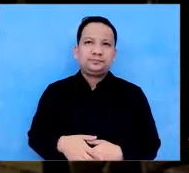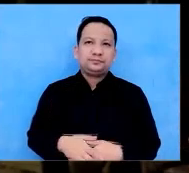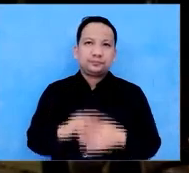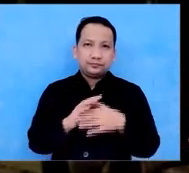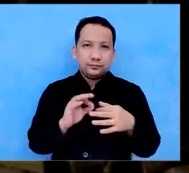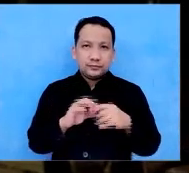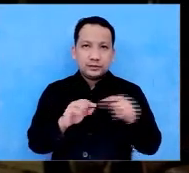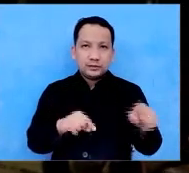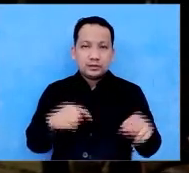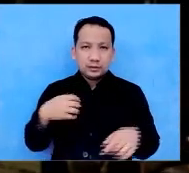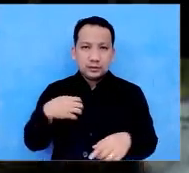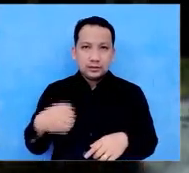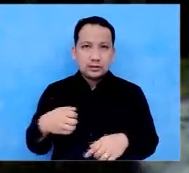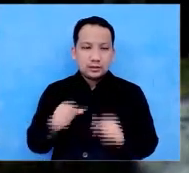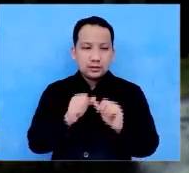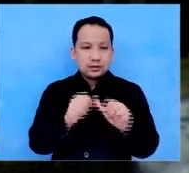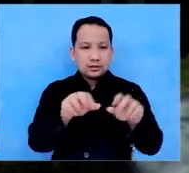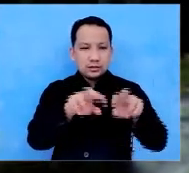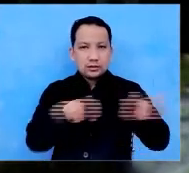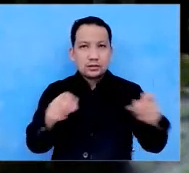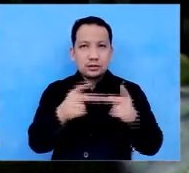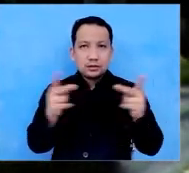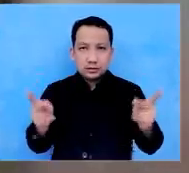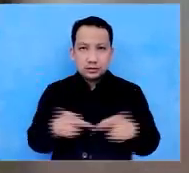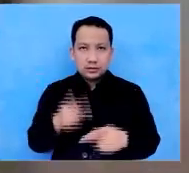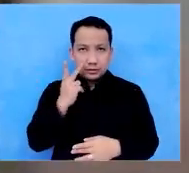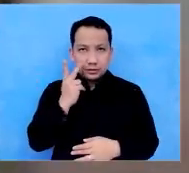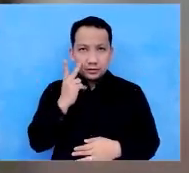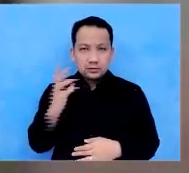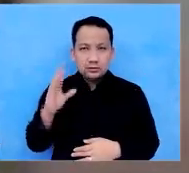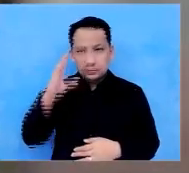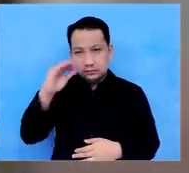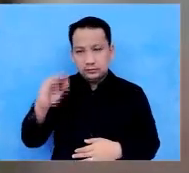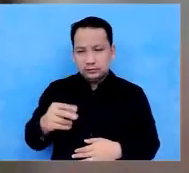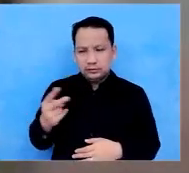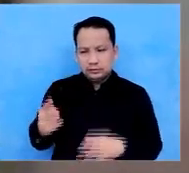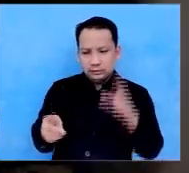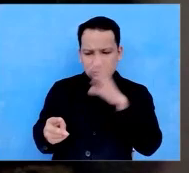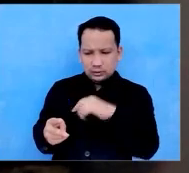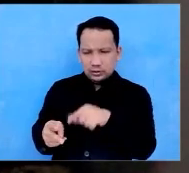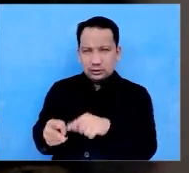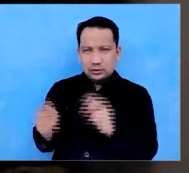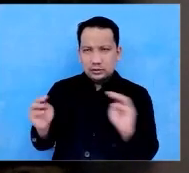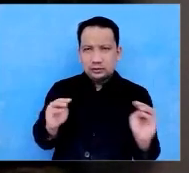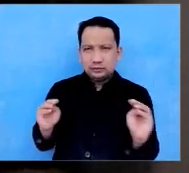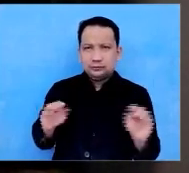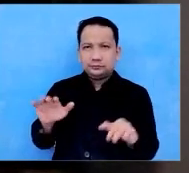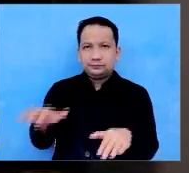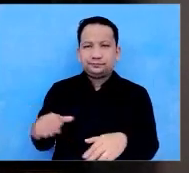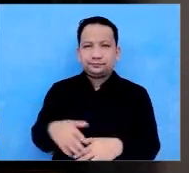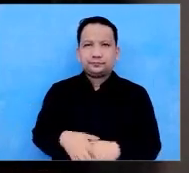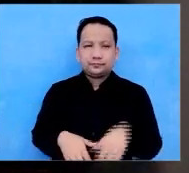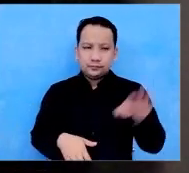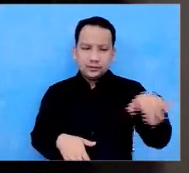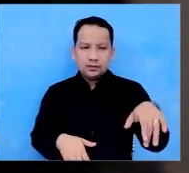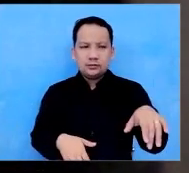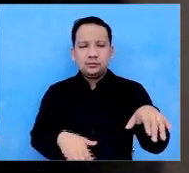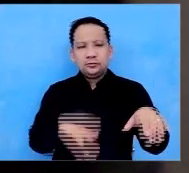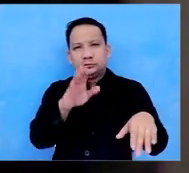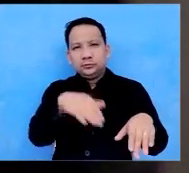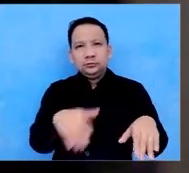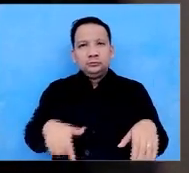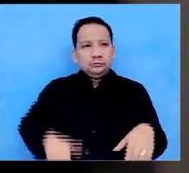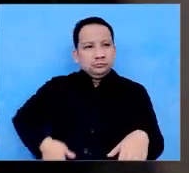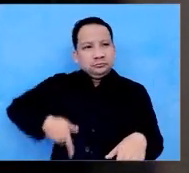mga pulis, nagpapatrolya sila sa lugar nang makita ang lalaki na kahina-hinala raw ang kilos. Sinita raw nila ito at doon na ito bumunot